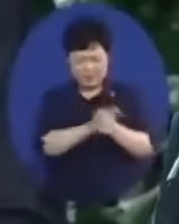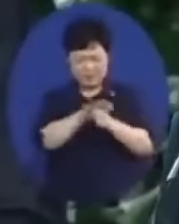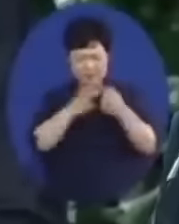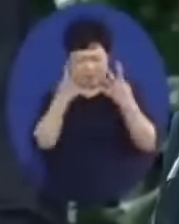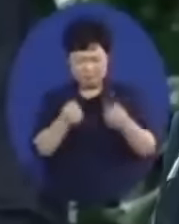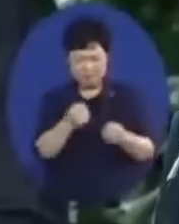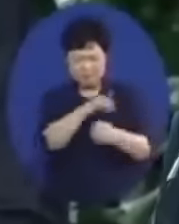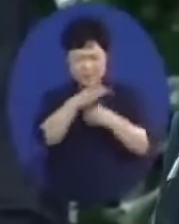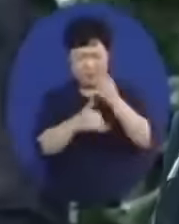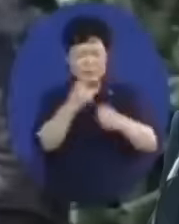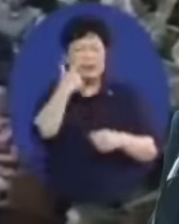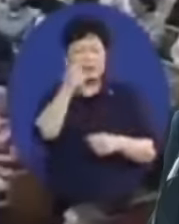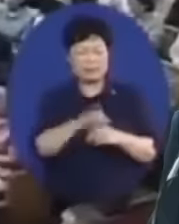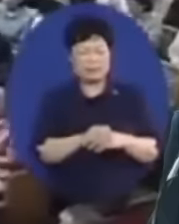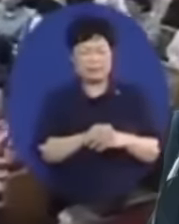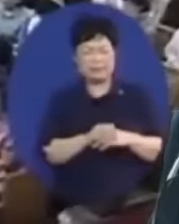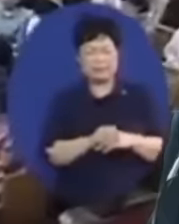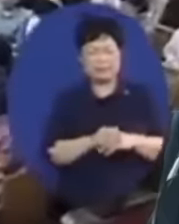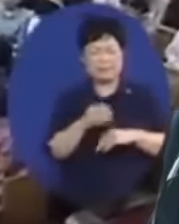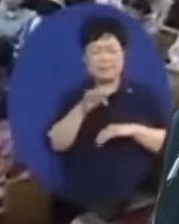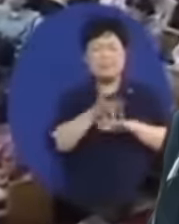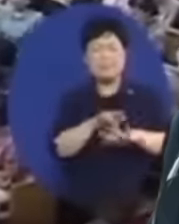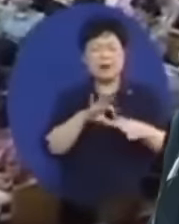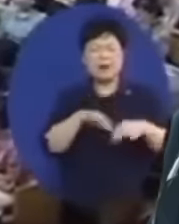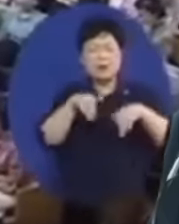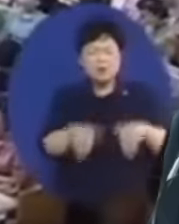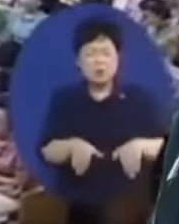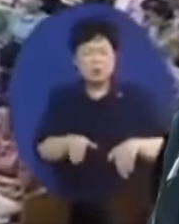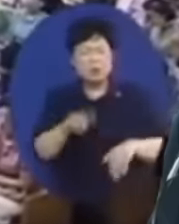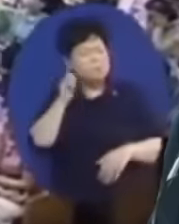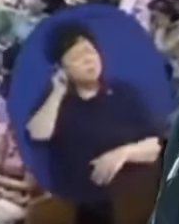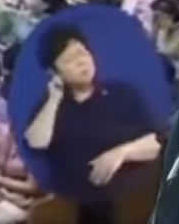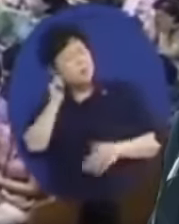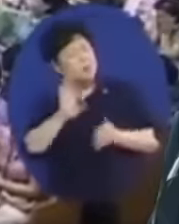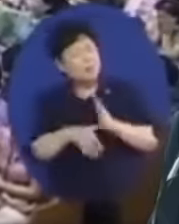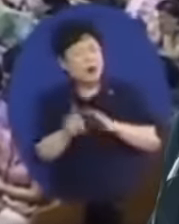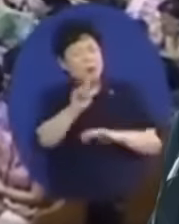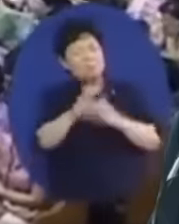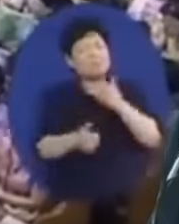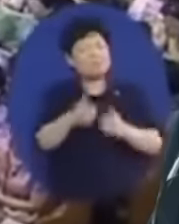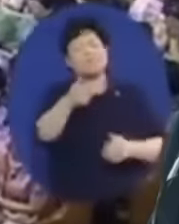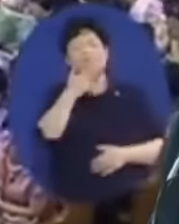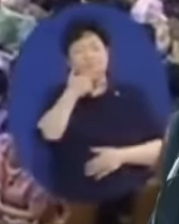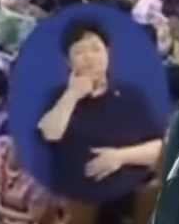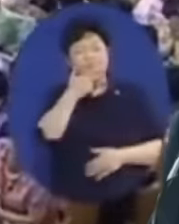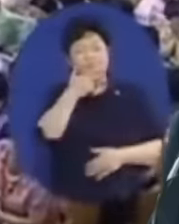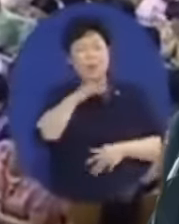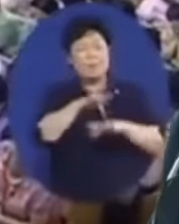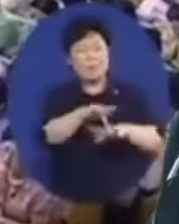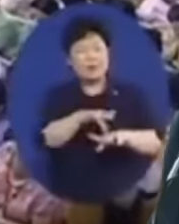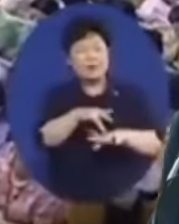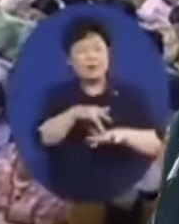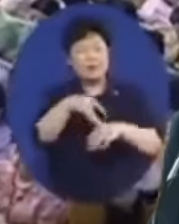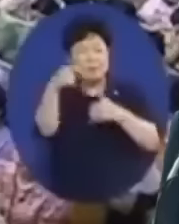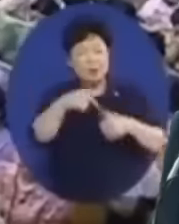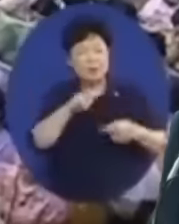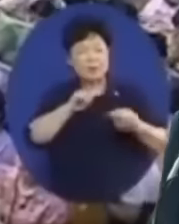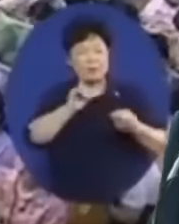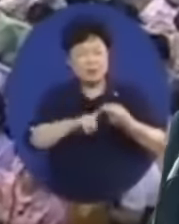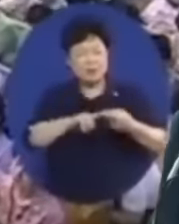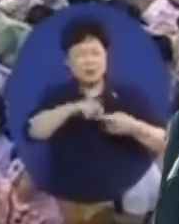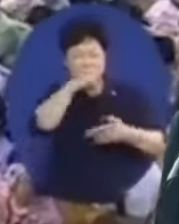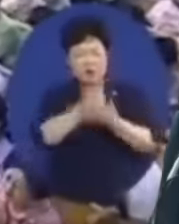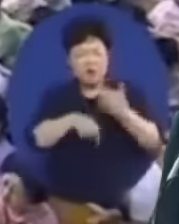사랑이 많으신 우리 아버지 하나님, 마귀의 종이 되었을 때는 아무 갈등도 없었습니다. 마귀가 시키는 대로 죄악 가운데